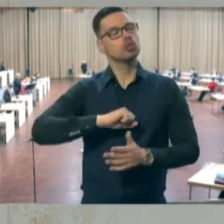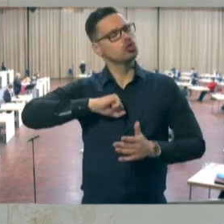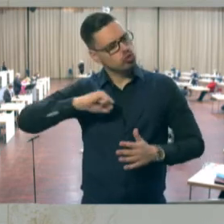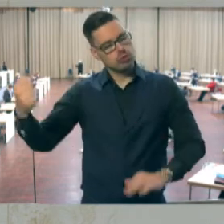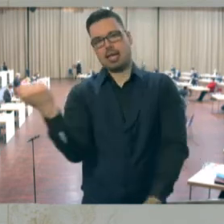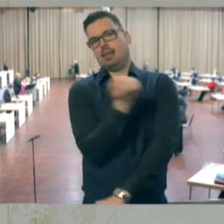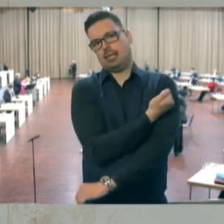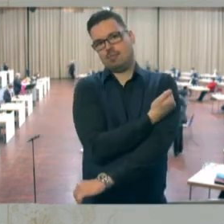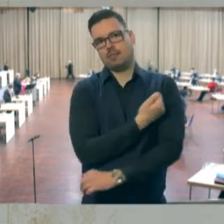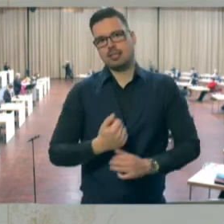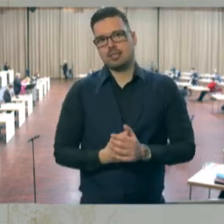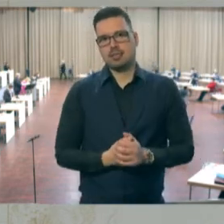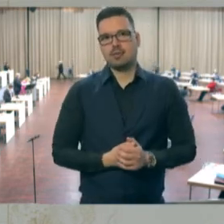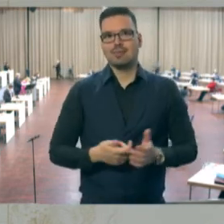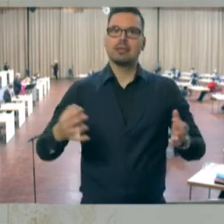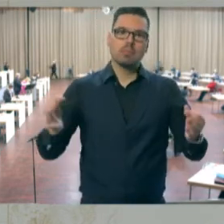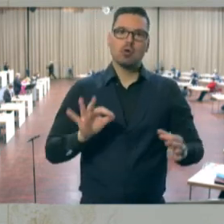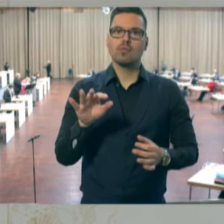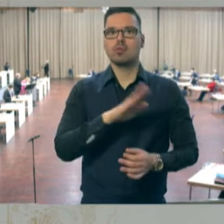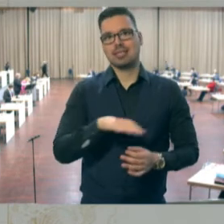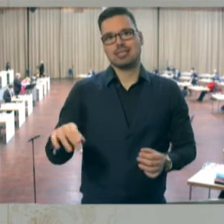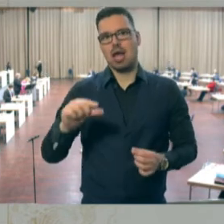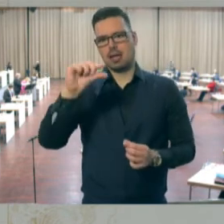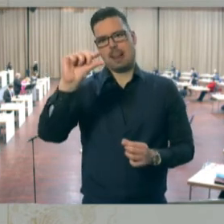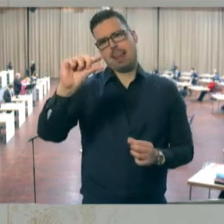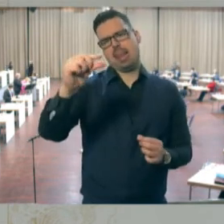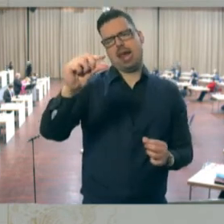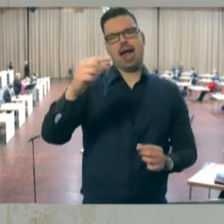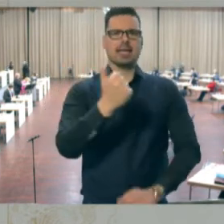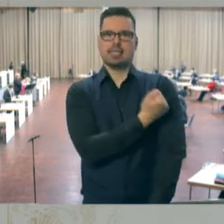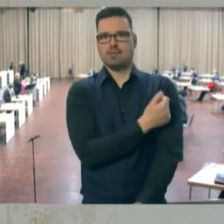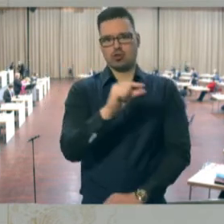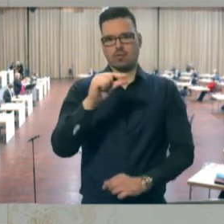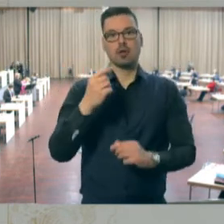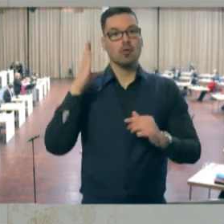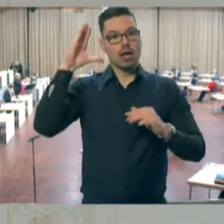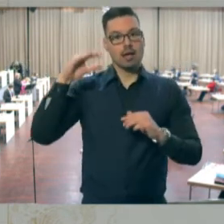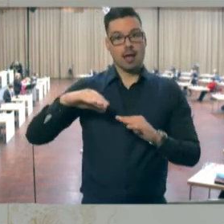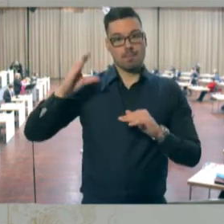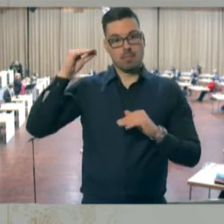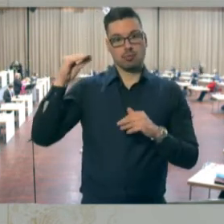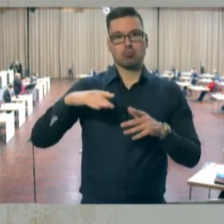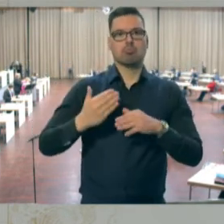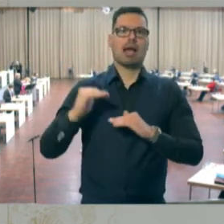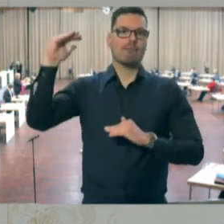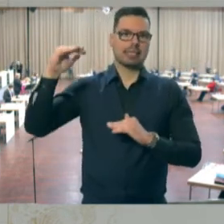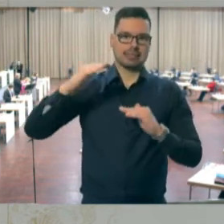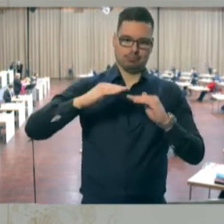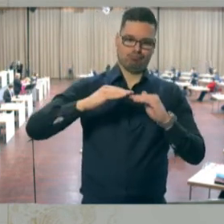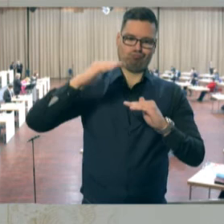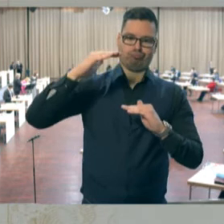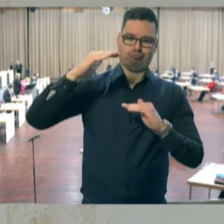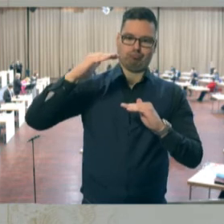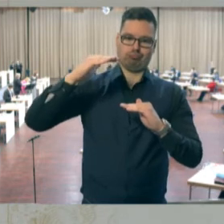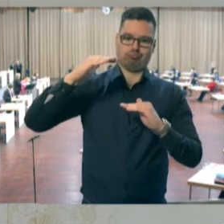impfen. Denn wir brauchen für Kinder nur einen Bruchteil der Menge an Impfstoff wie für Erwachsene. Also es wird jetzt